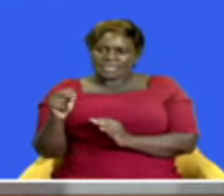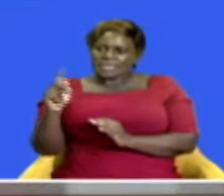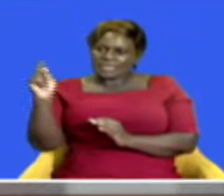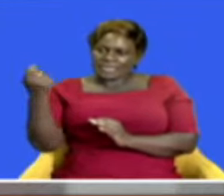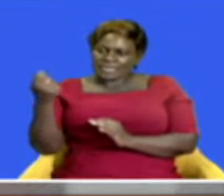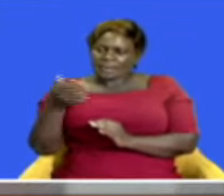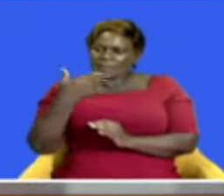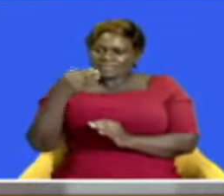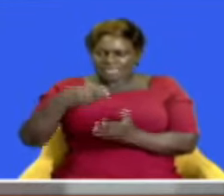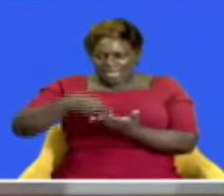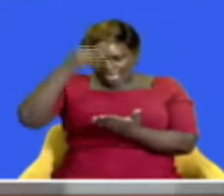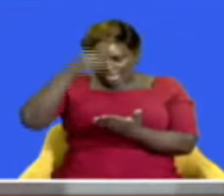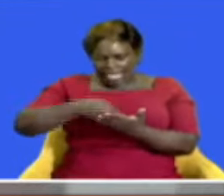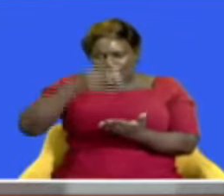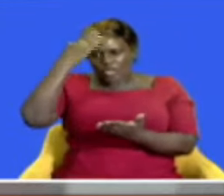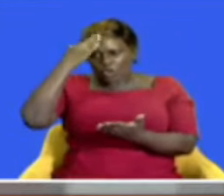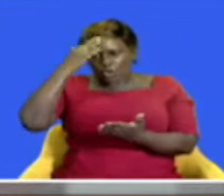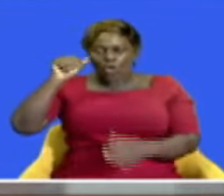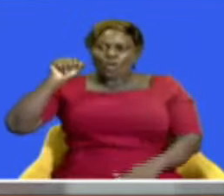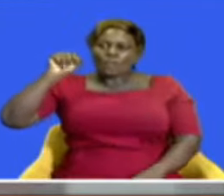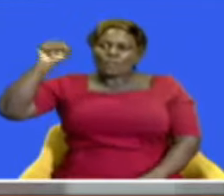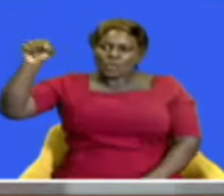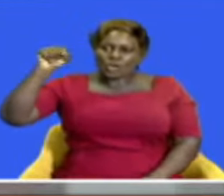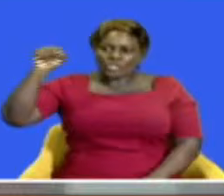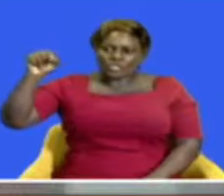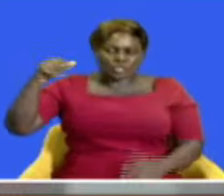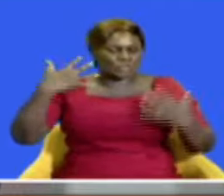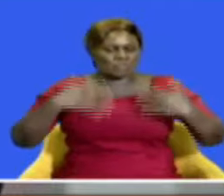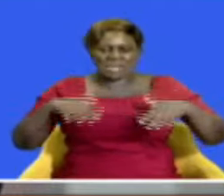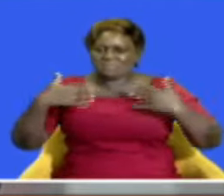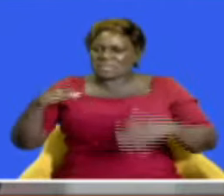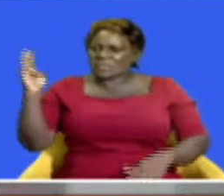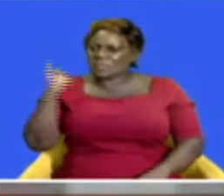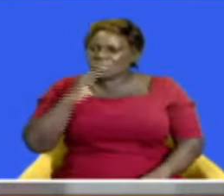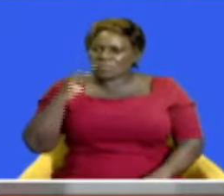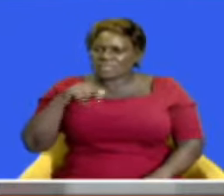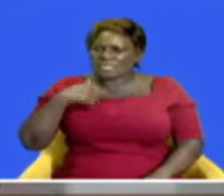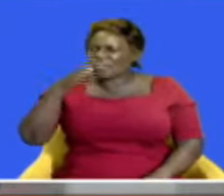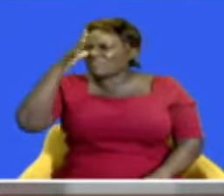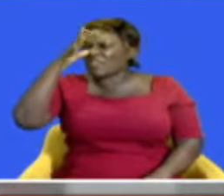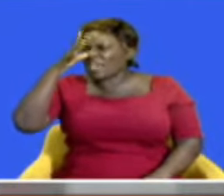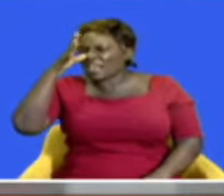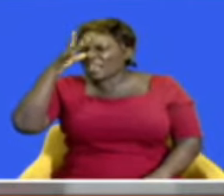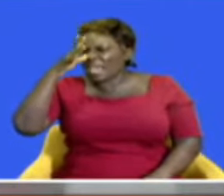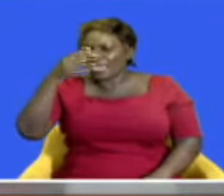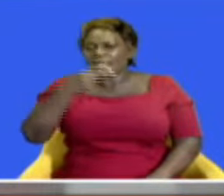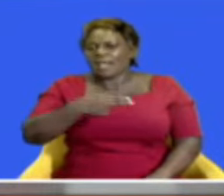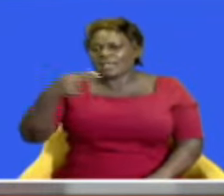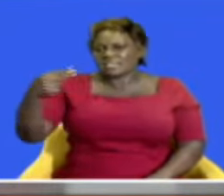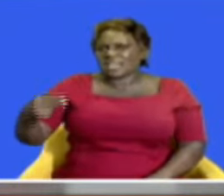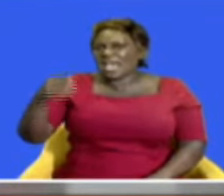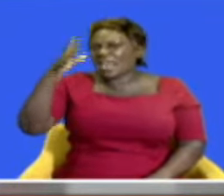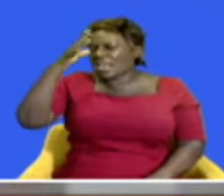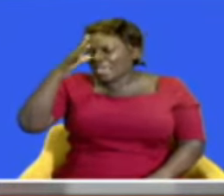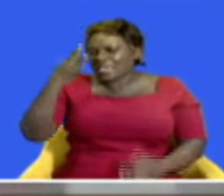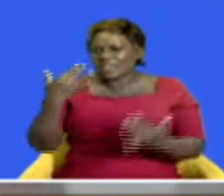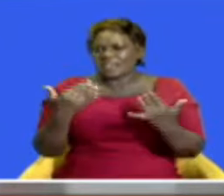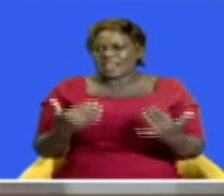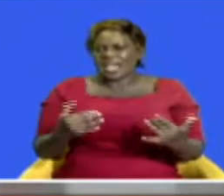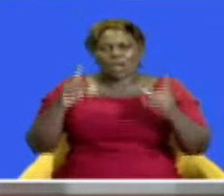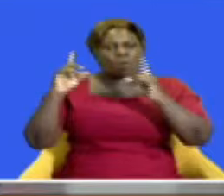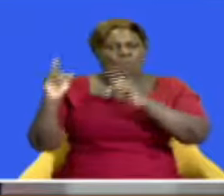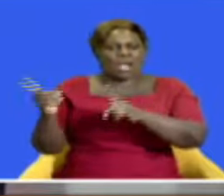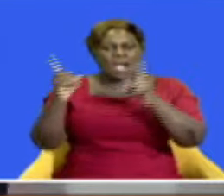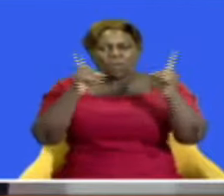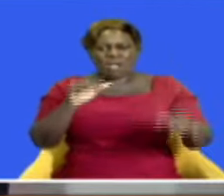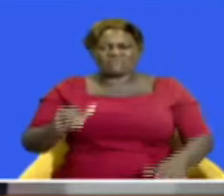yafaa wajifunze na watambue kwamba siasa ni mchezo chafu. Tulihadaiwa na Mr. Hustler. Sahii anatembelea